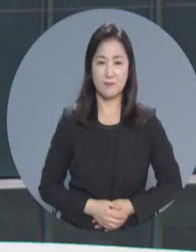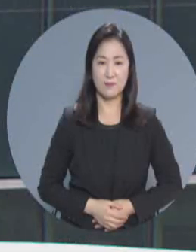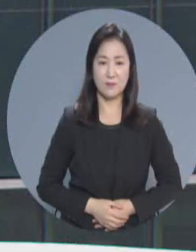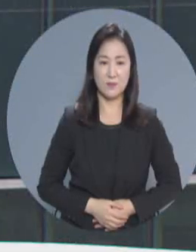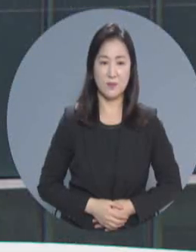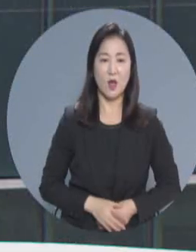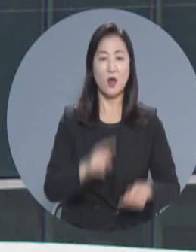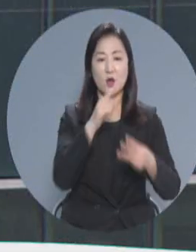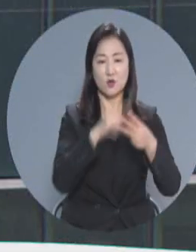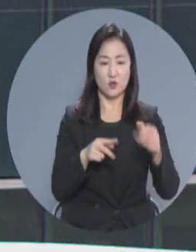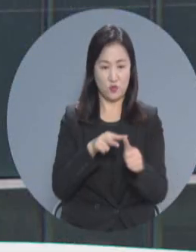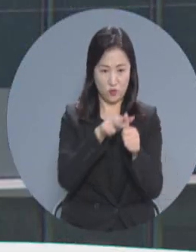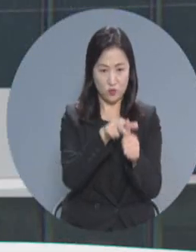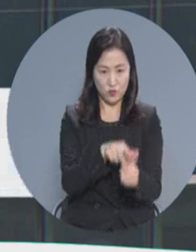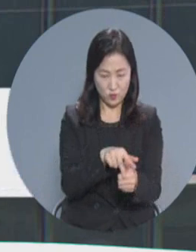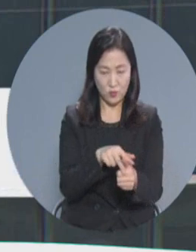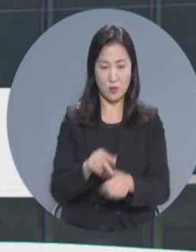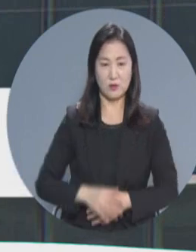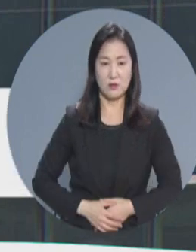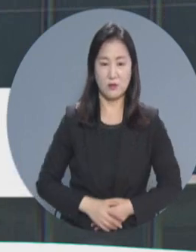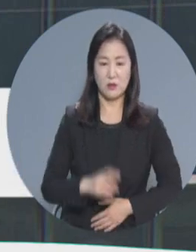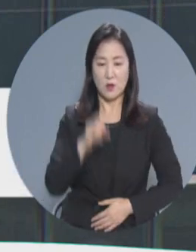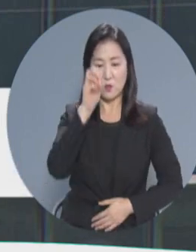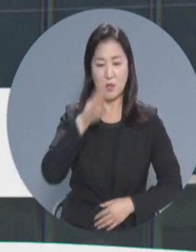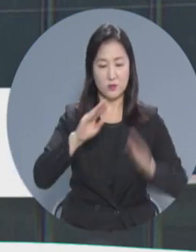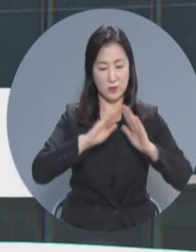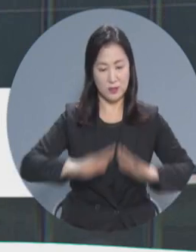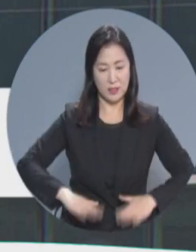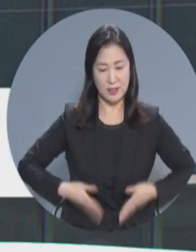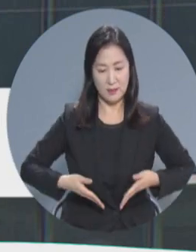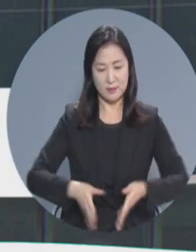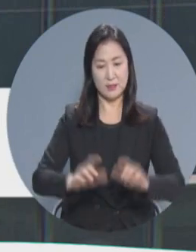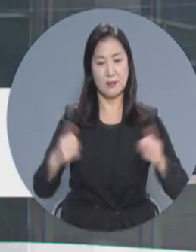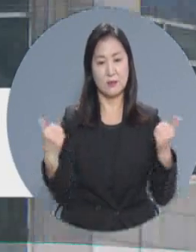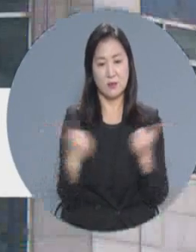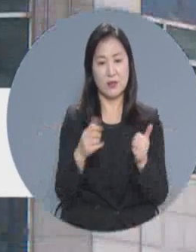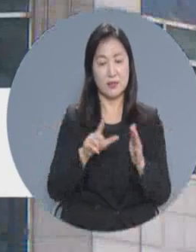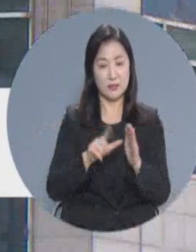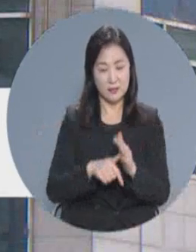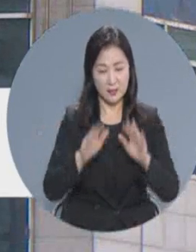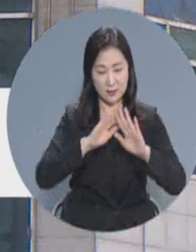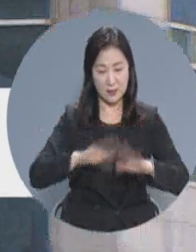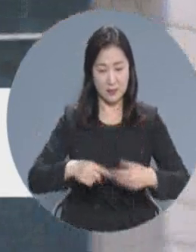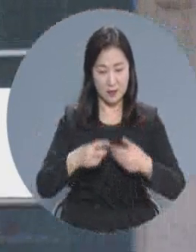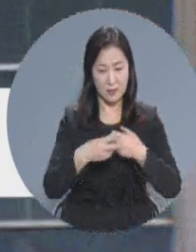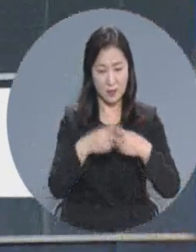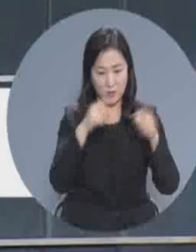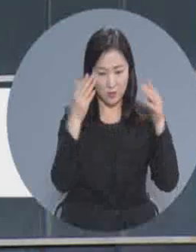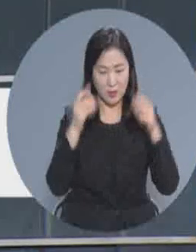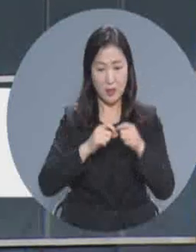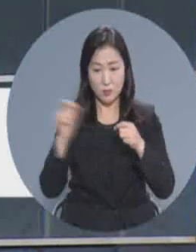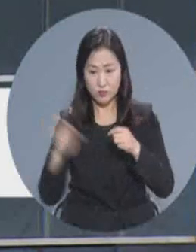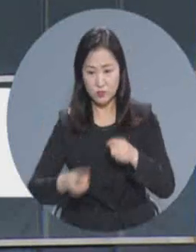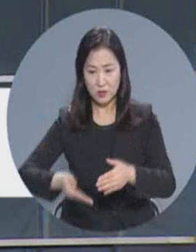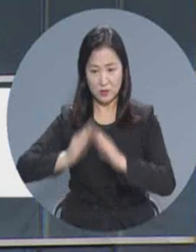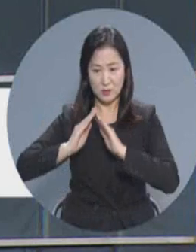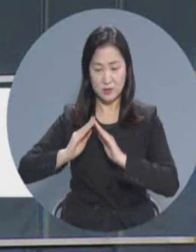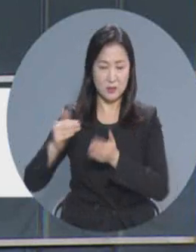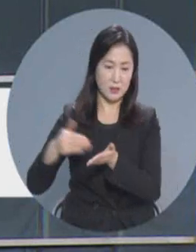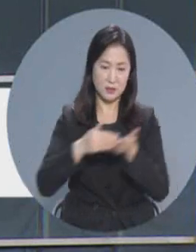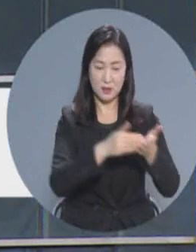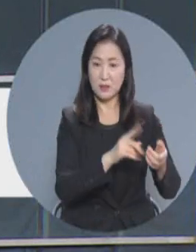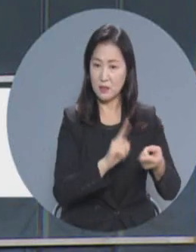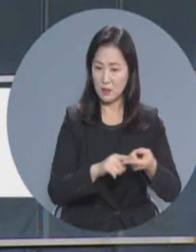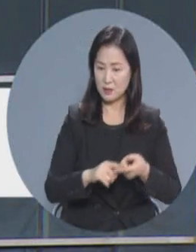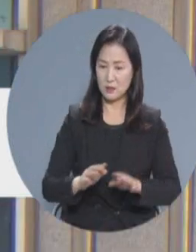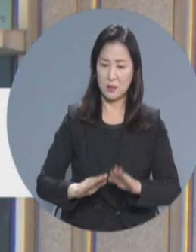윤석열 국민의힘 대선 후보가 재경 광주 전남 향후회 간담회에서 전남대 의대 분원 설치를 제안한 것과 관련해 노골적인